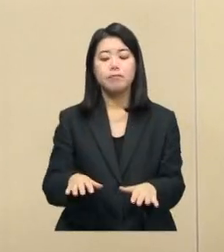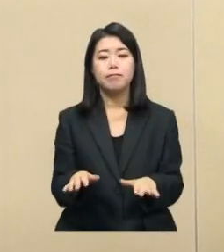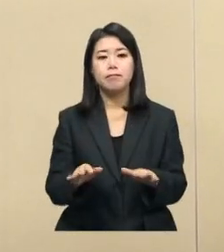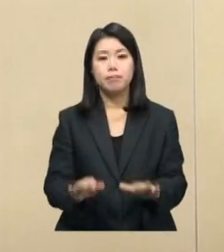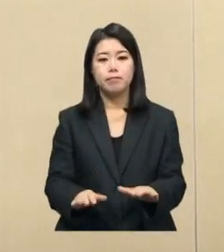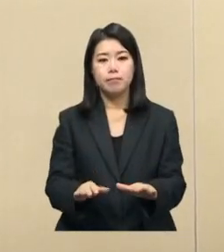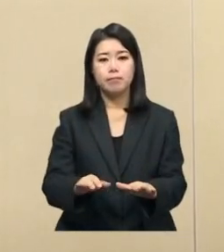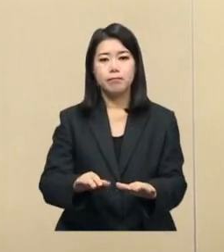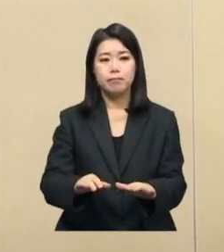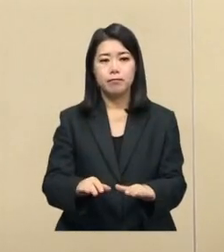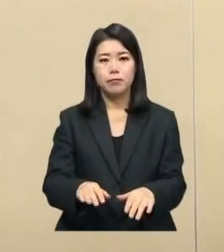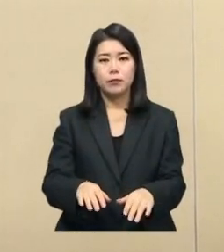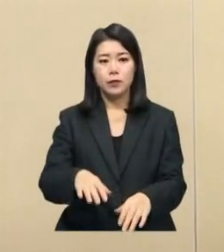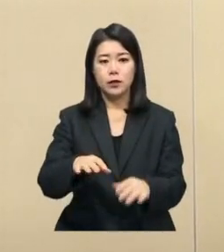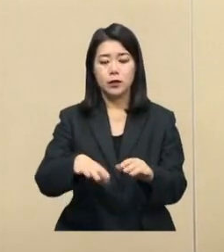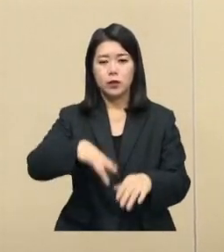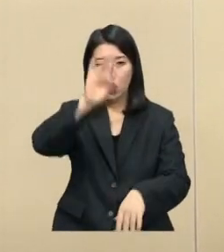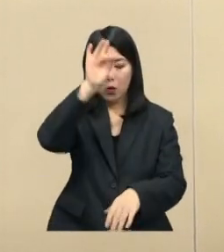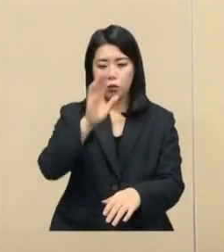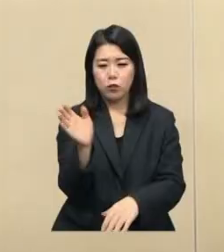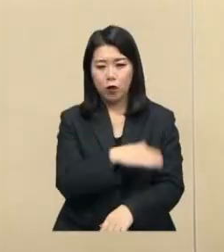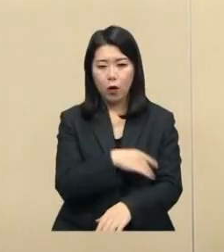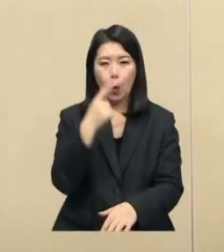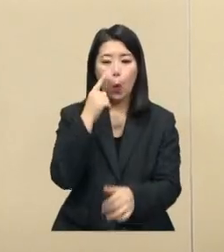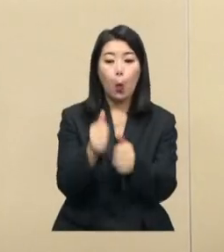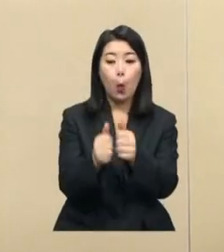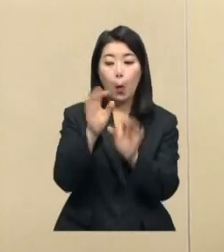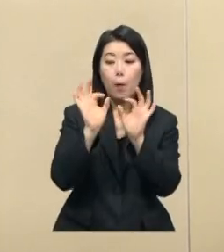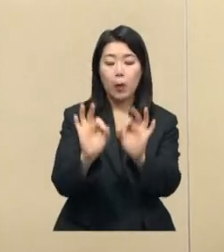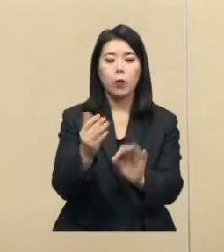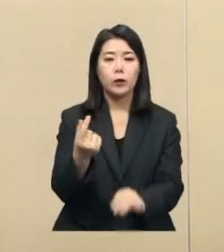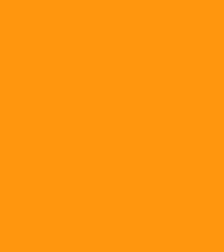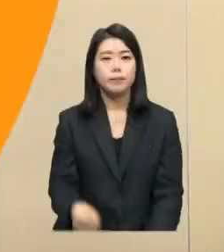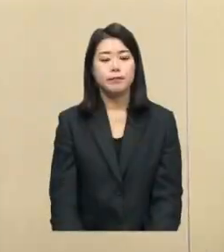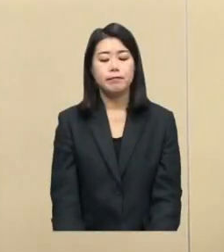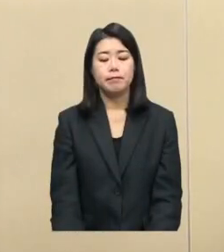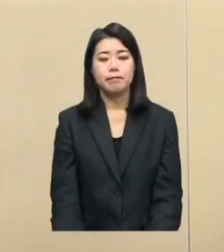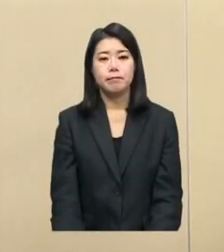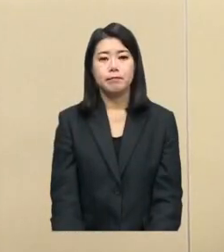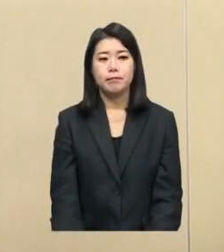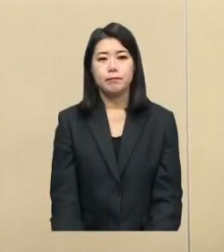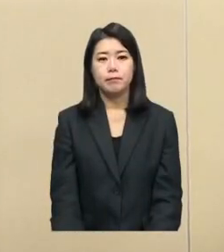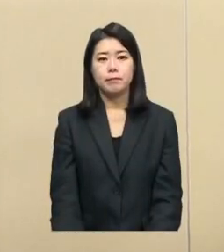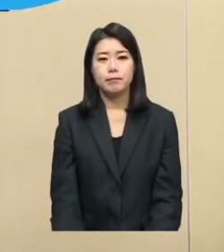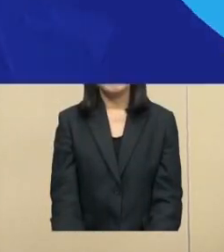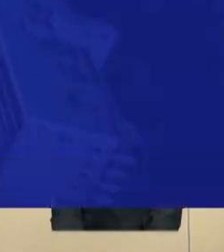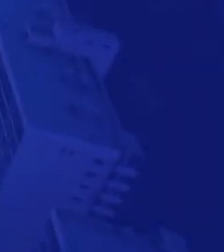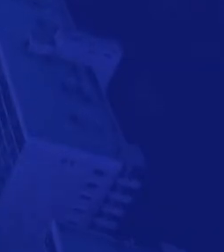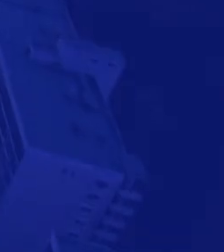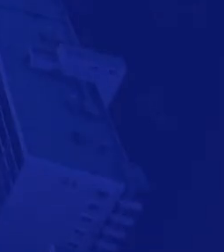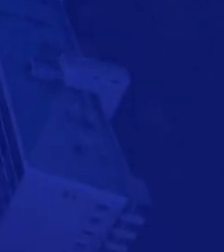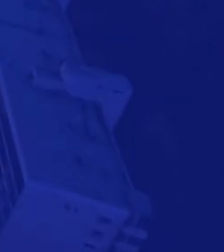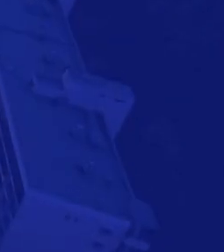후반기 첫걸음부터 시험대에 올랐습니다. 들라이브 뉴스 유승환입니다.